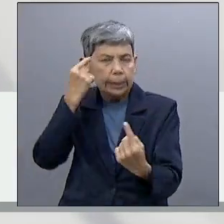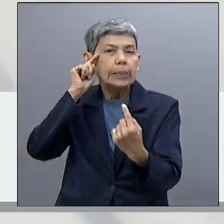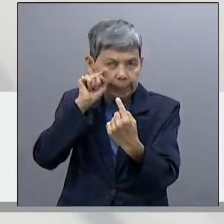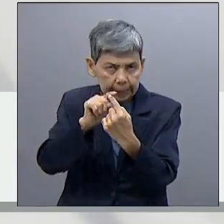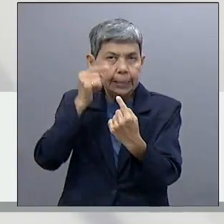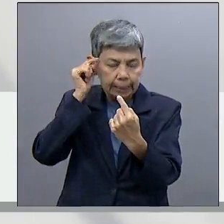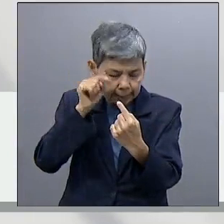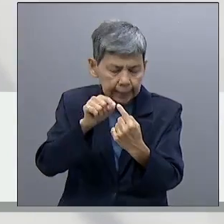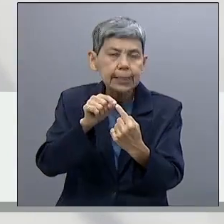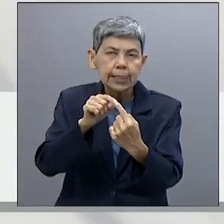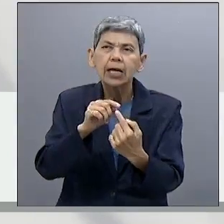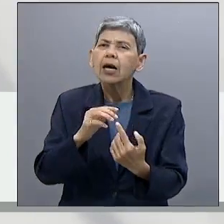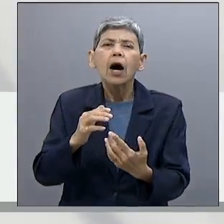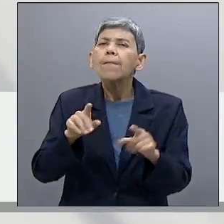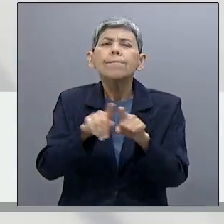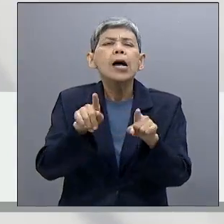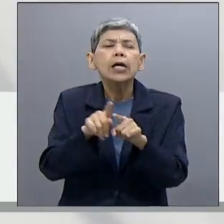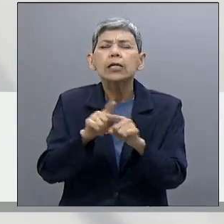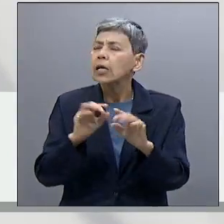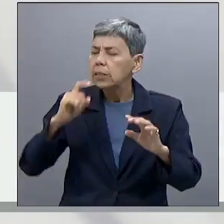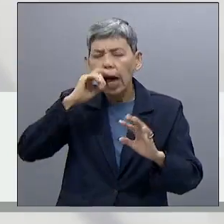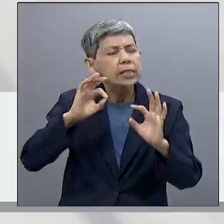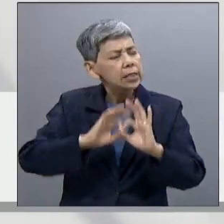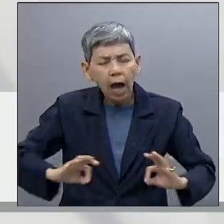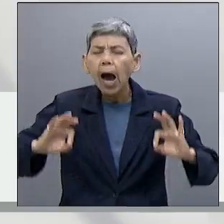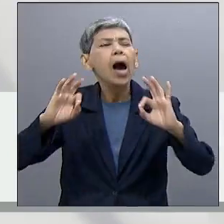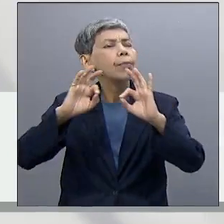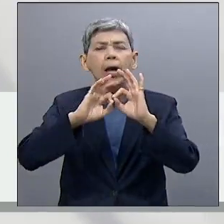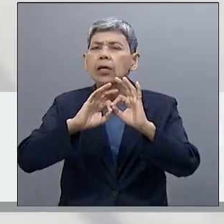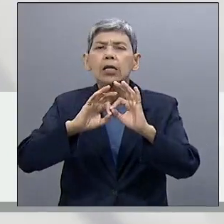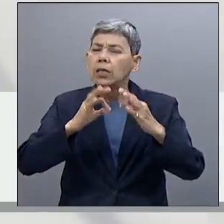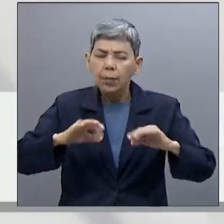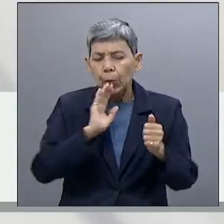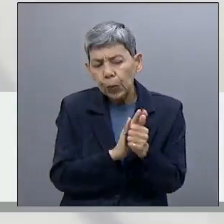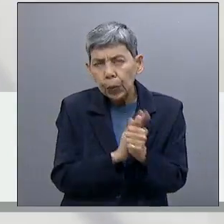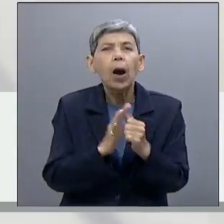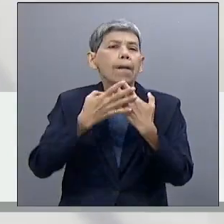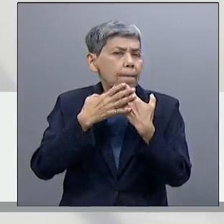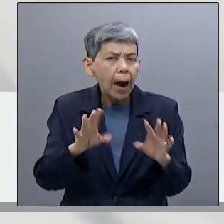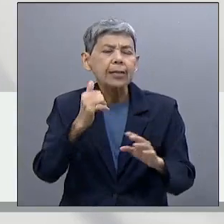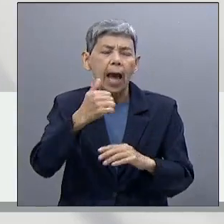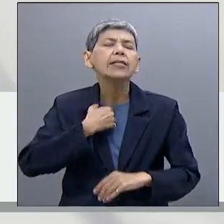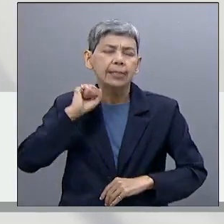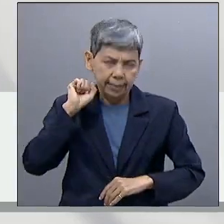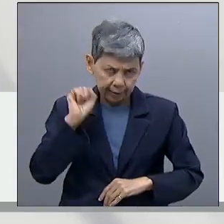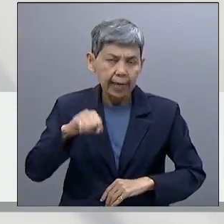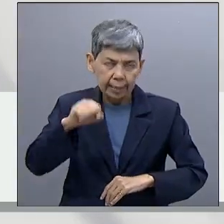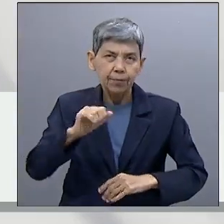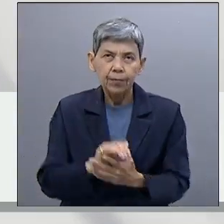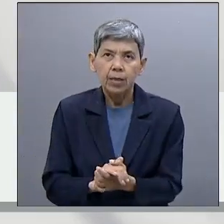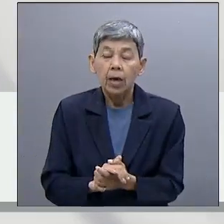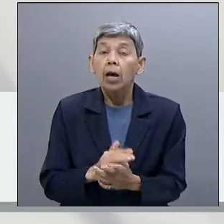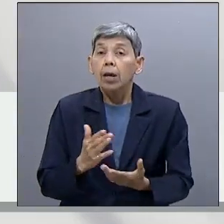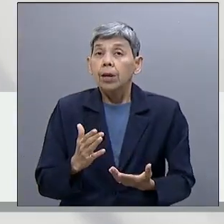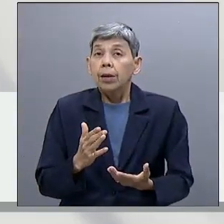งค์ใหญ่คือเหมือนกันคือความปลอดภัยของคนไทยแล้วก็ได้รับการคืนตัวกลับมาสู่ประเทศ และโดยเฉพาะก็คือ